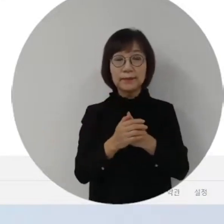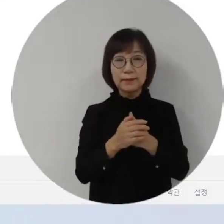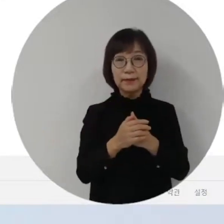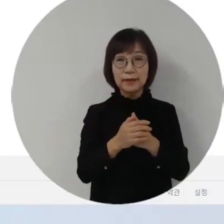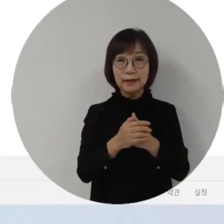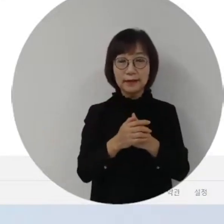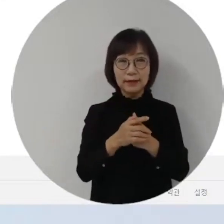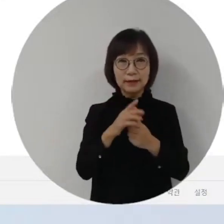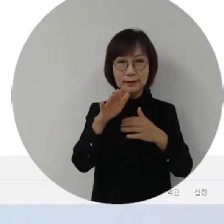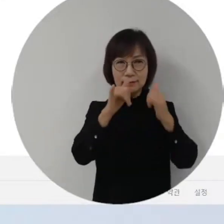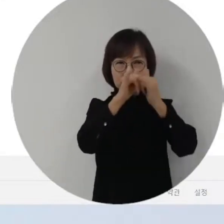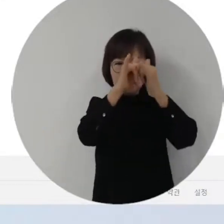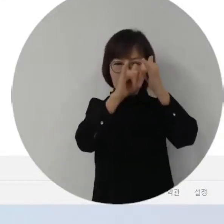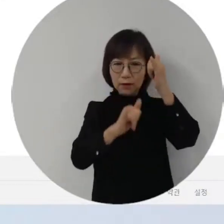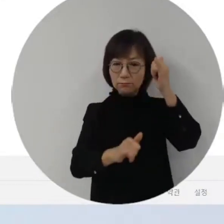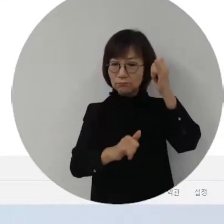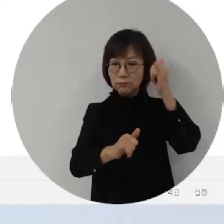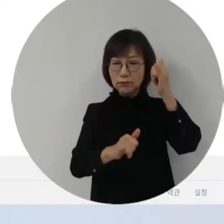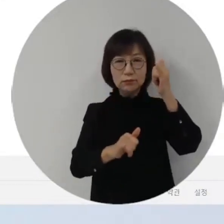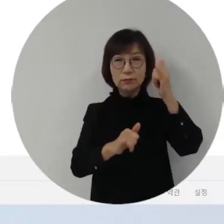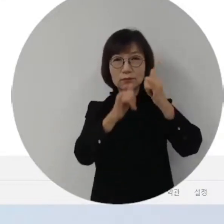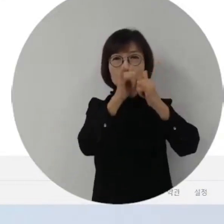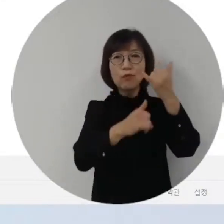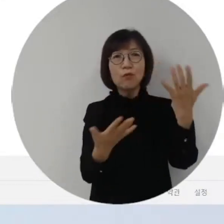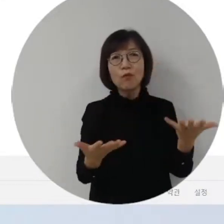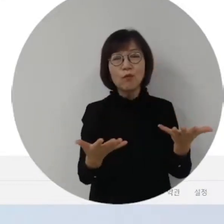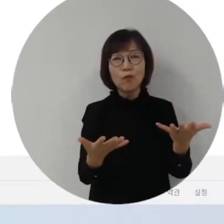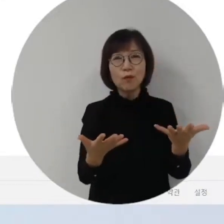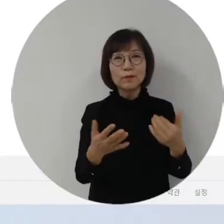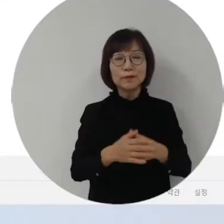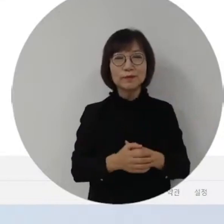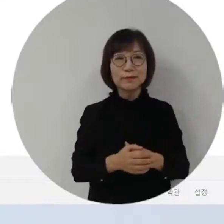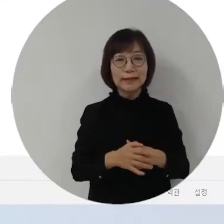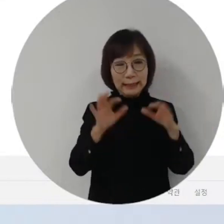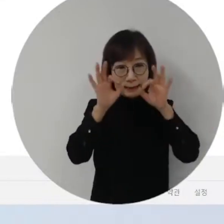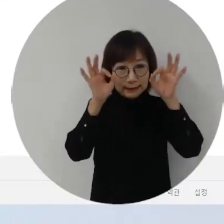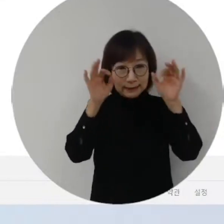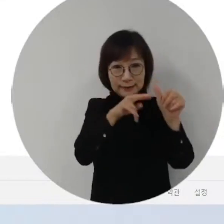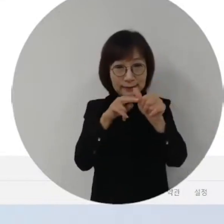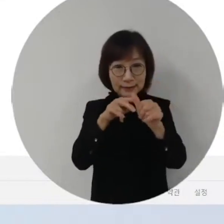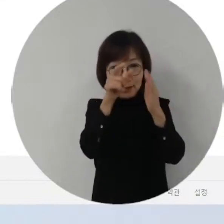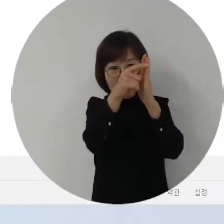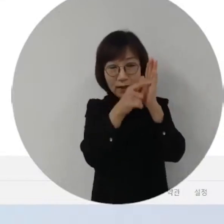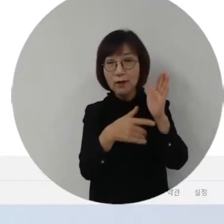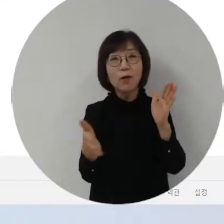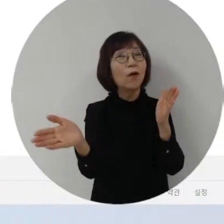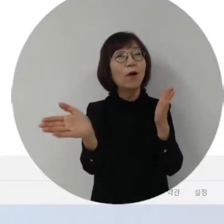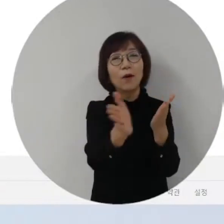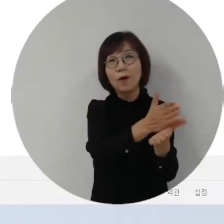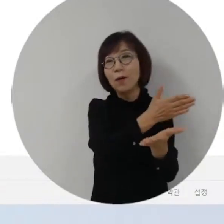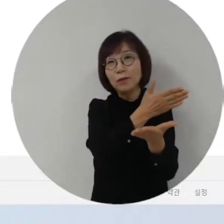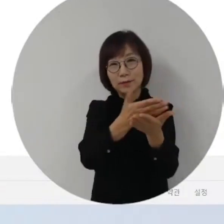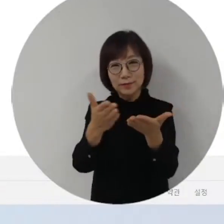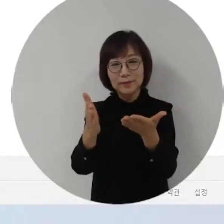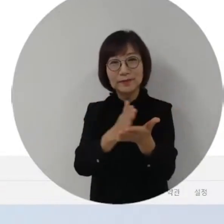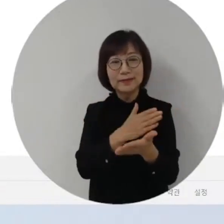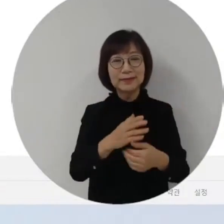그래서 이동을 해서 우리 북마크 추가하는 거 한번 진행을 하고 검색 기록을 한번 삭제해 보도록 하겠습니다.